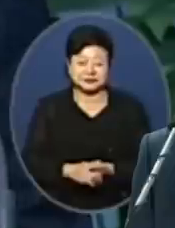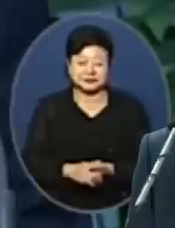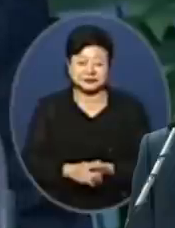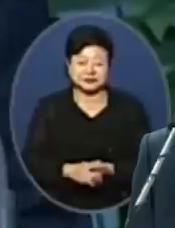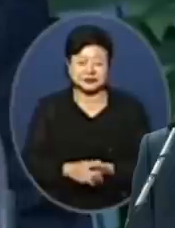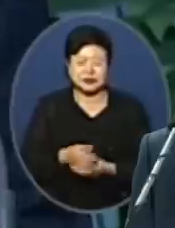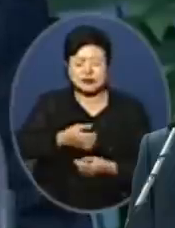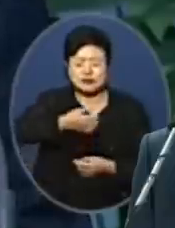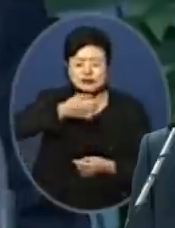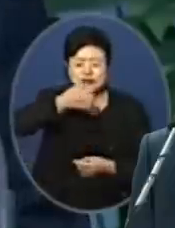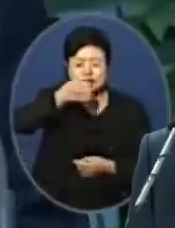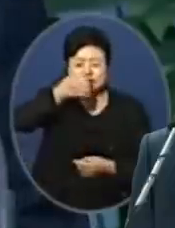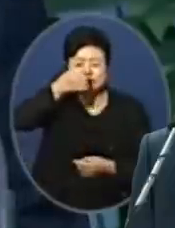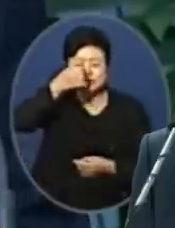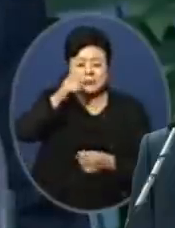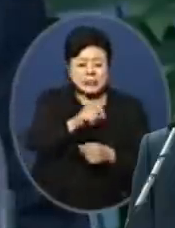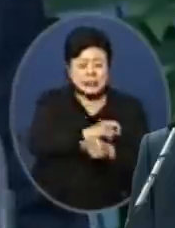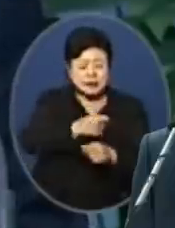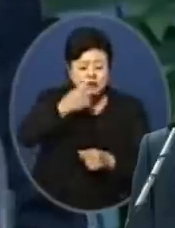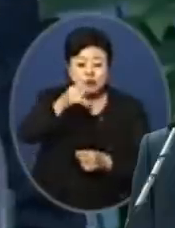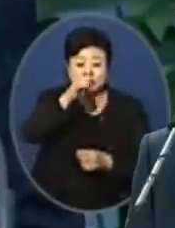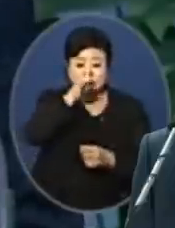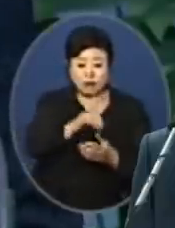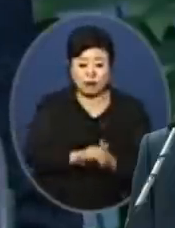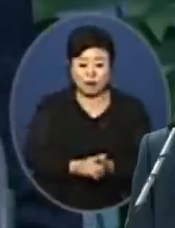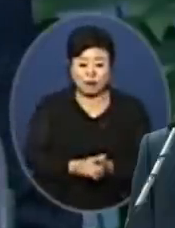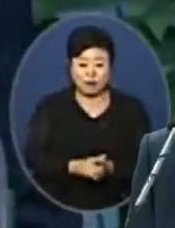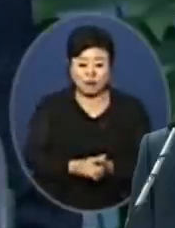그가 꿈을 꾸면 특별한 꿈을 꾸어서